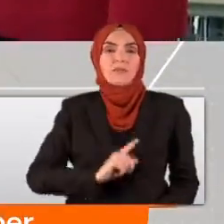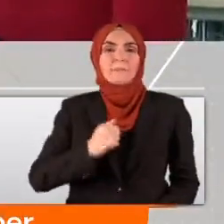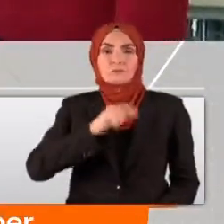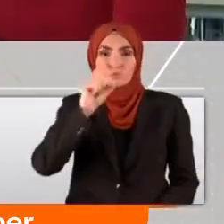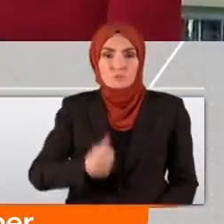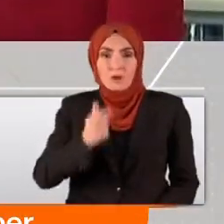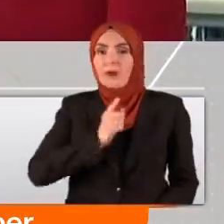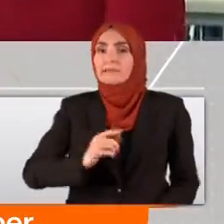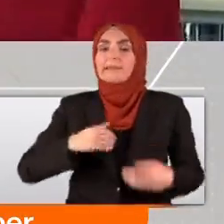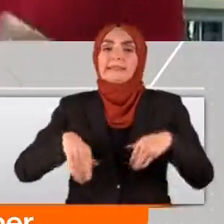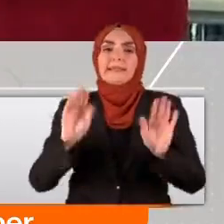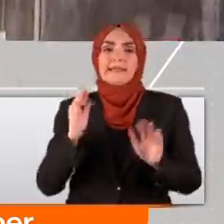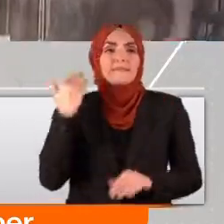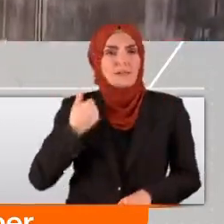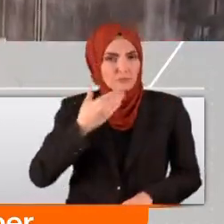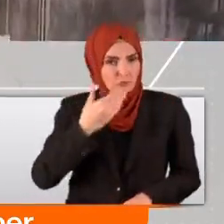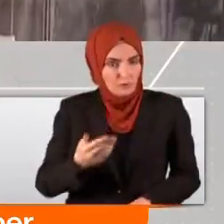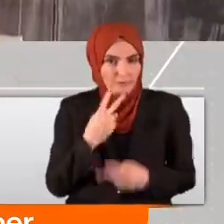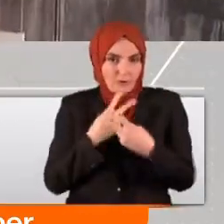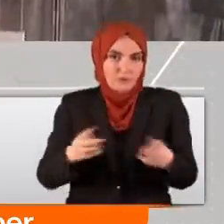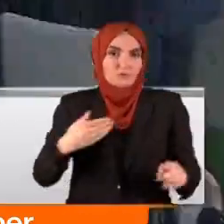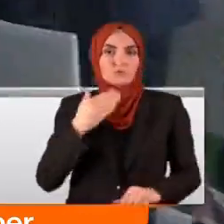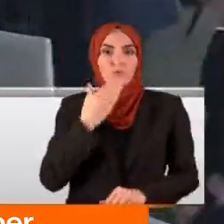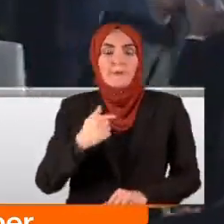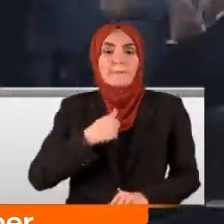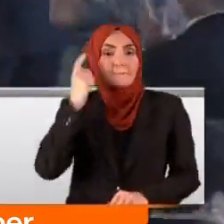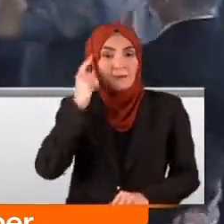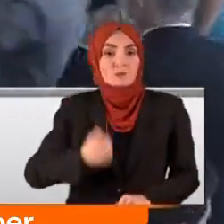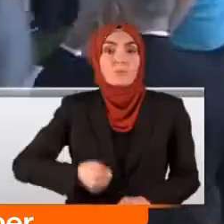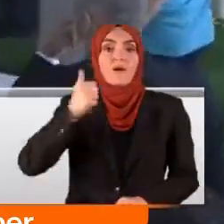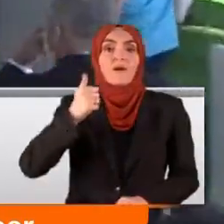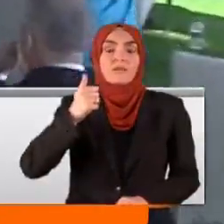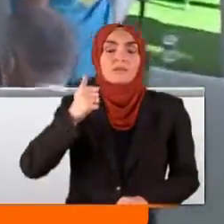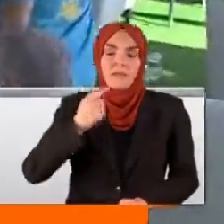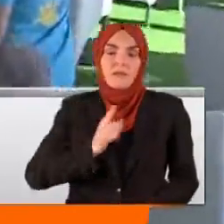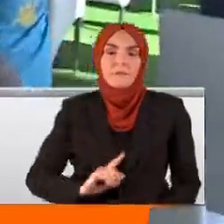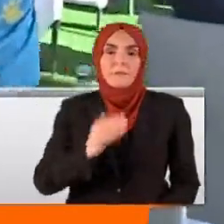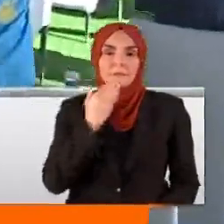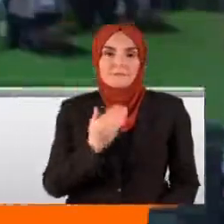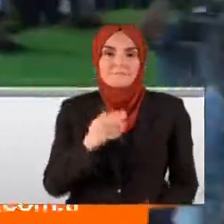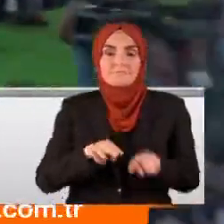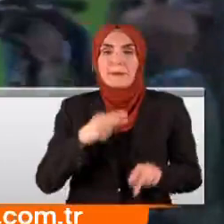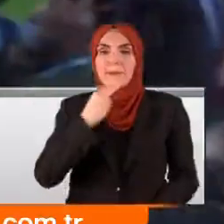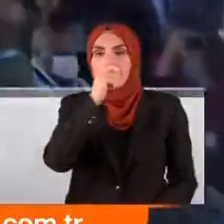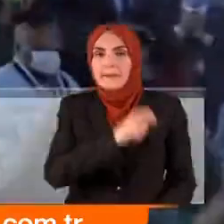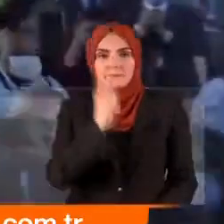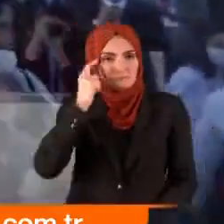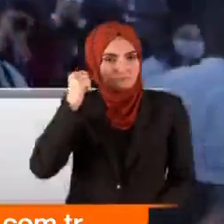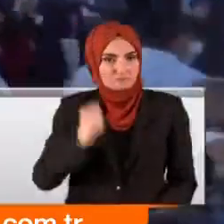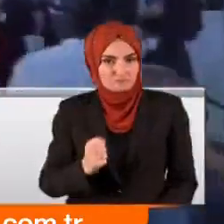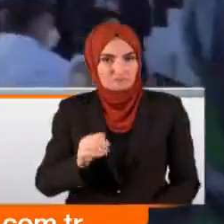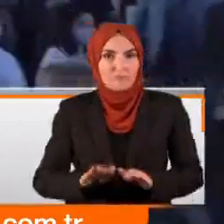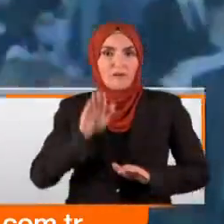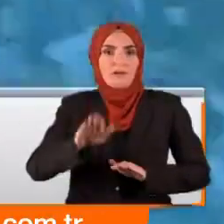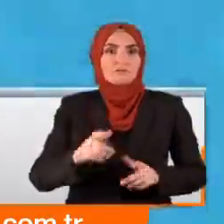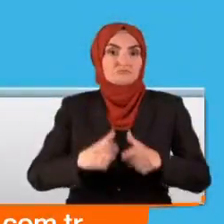daha evvel söyledim, şimdi daha net söylüyorum. Ben başbakanlığa adayım. Akşener bu ısrarını bir adım ileri taşıdı. Mevcut sistemde